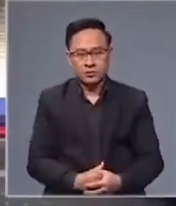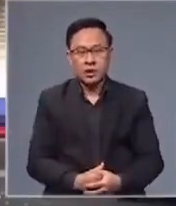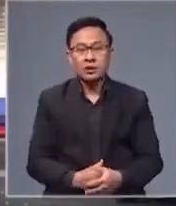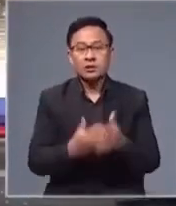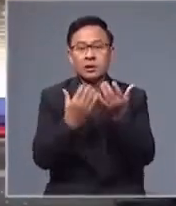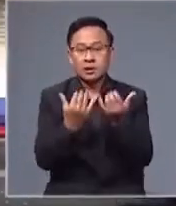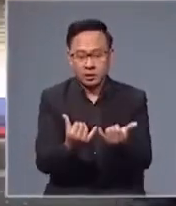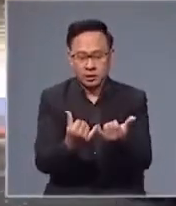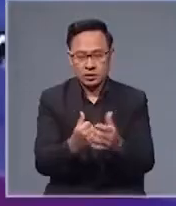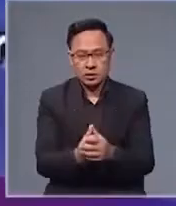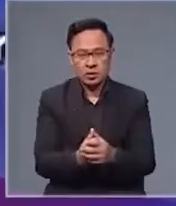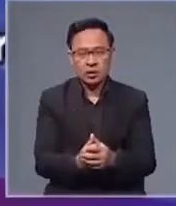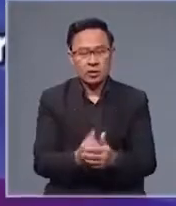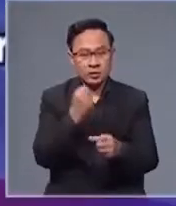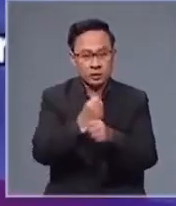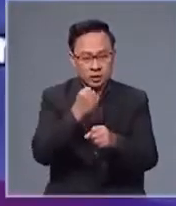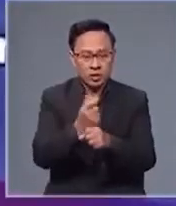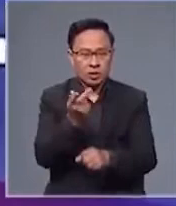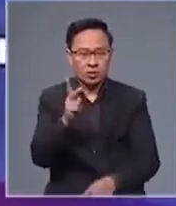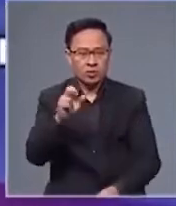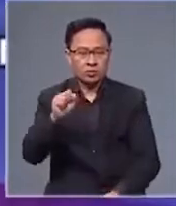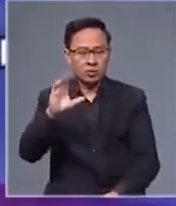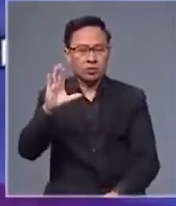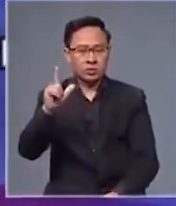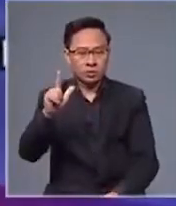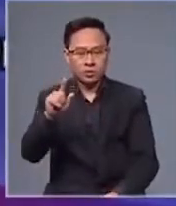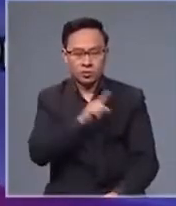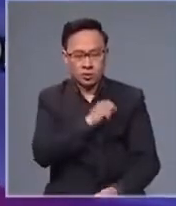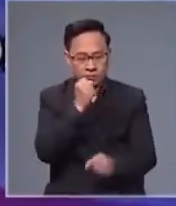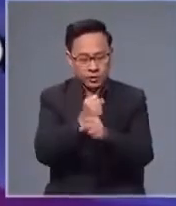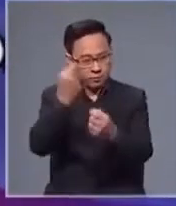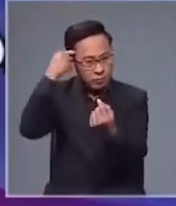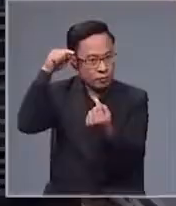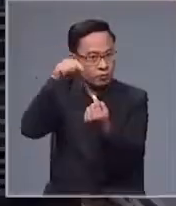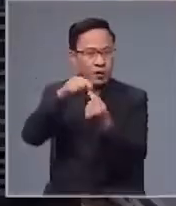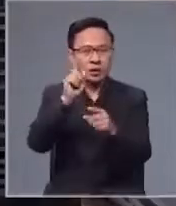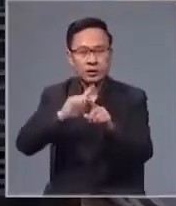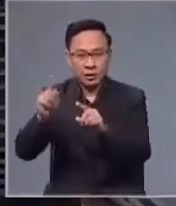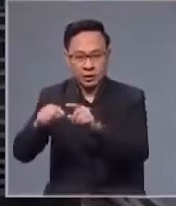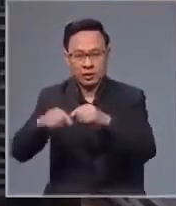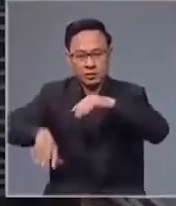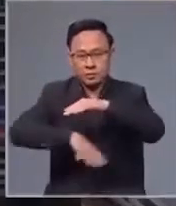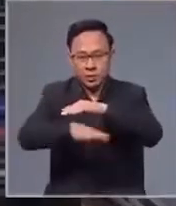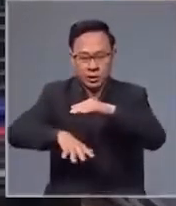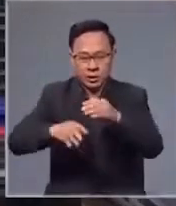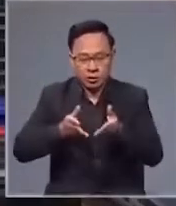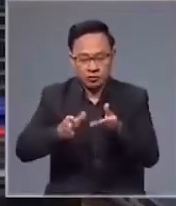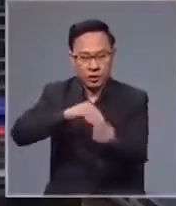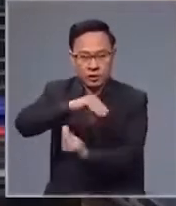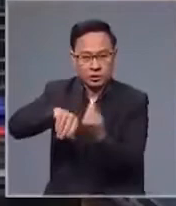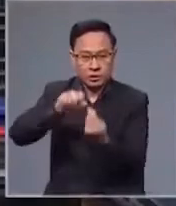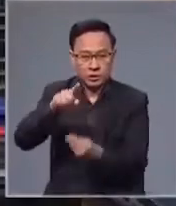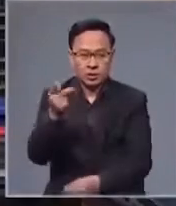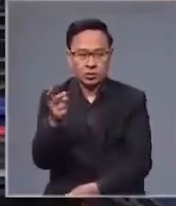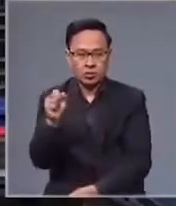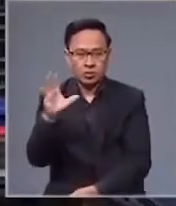นี้สิ่งที่คณะรักษาความสงบแห่งชาติได้มุ่งหวังไว้จากรากฐานที่ฝ่ายเศรษฐกิจคณะรักษาความสงบ